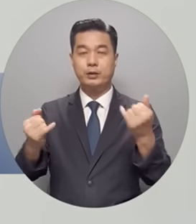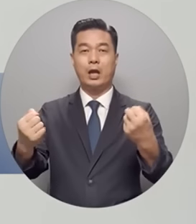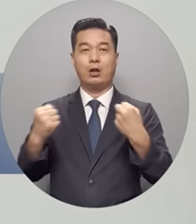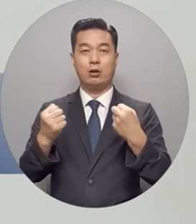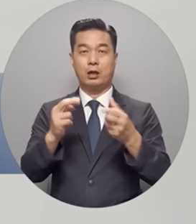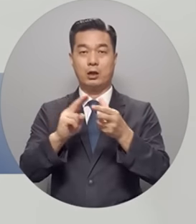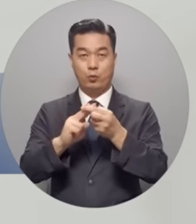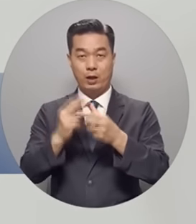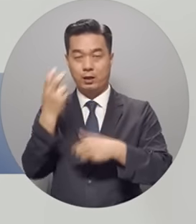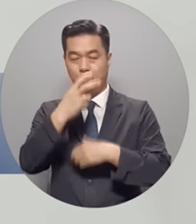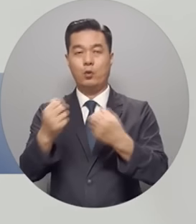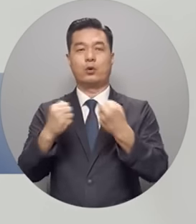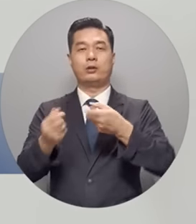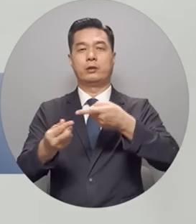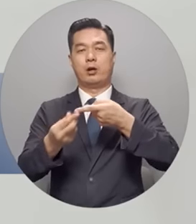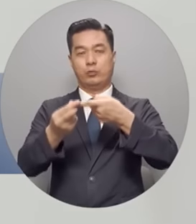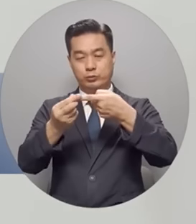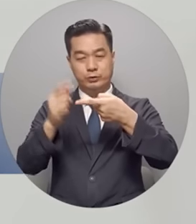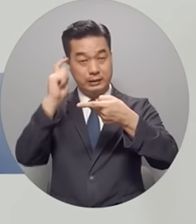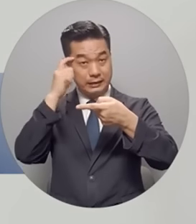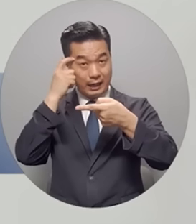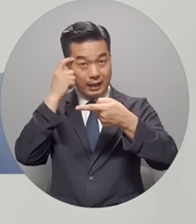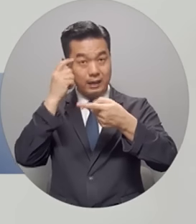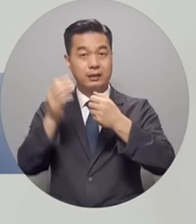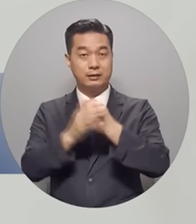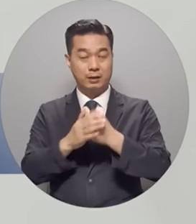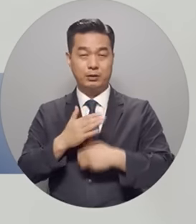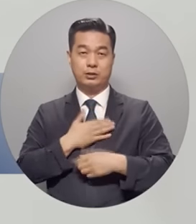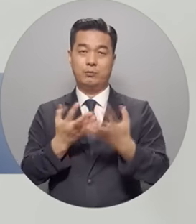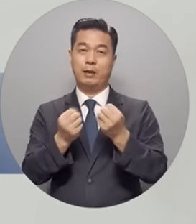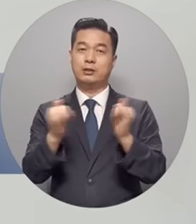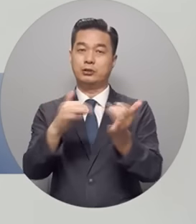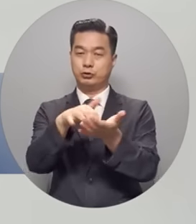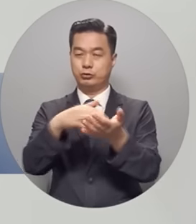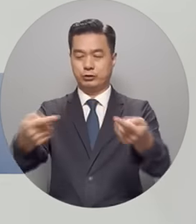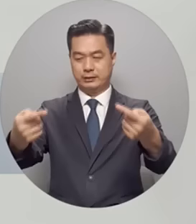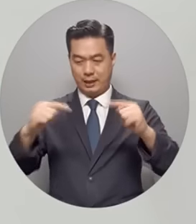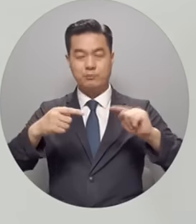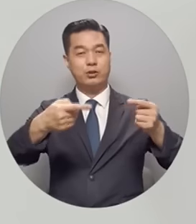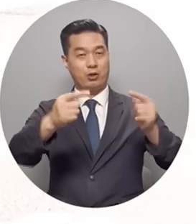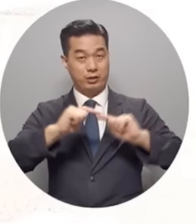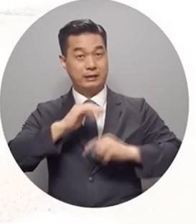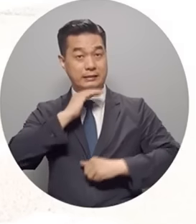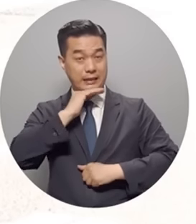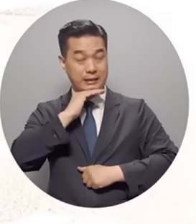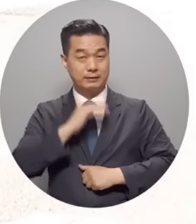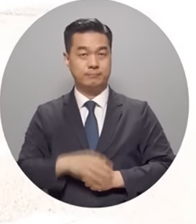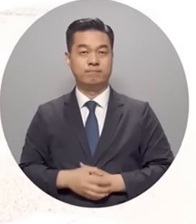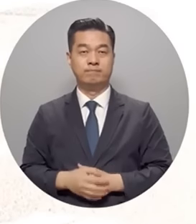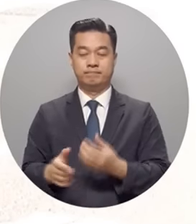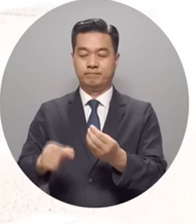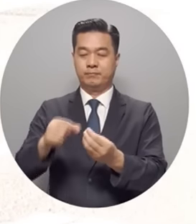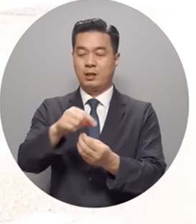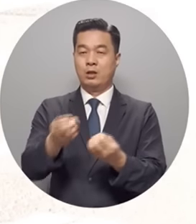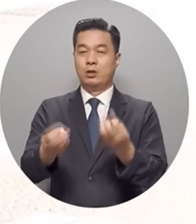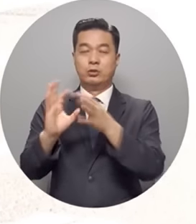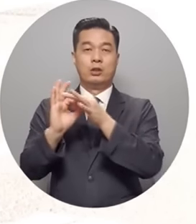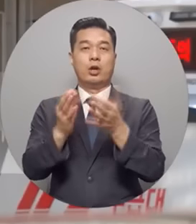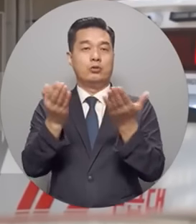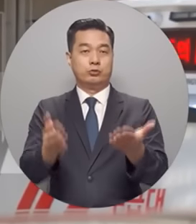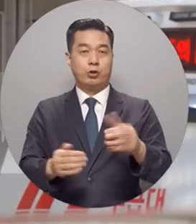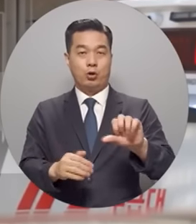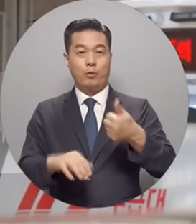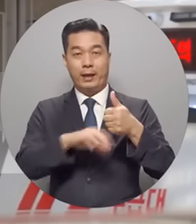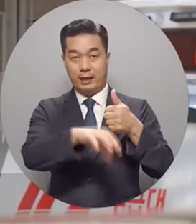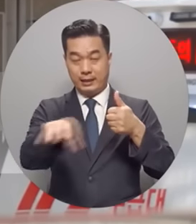복원을 최우선으로 생각하는 관점에서 저는 다수 참여해 주시리라 정부는 추석연휴 500여 급의